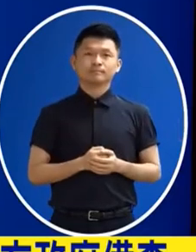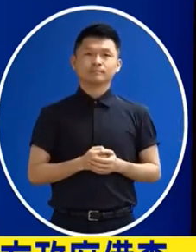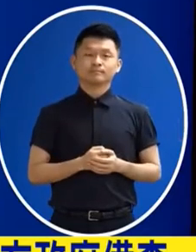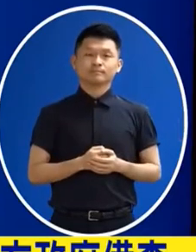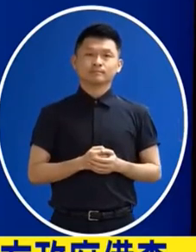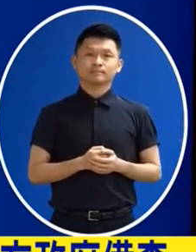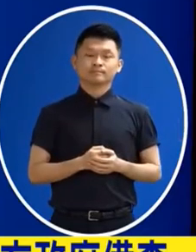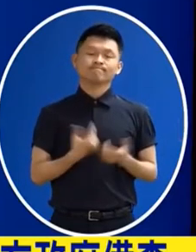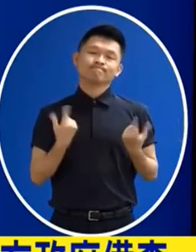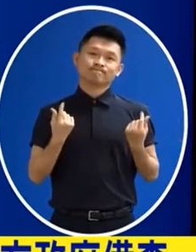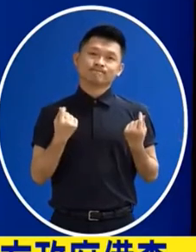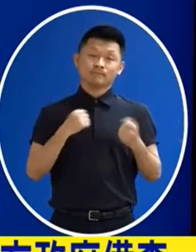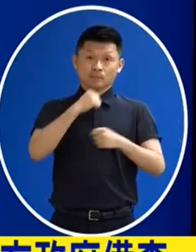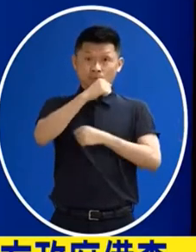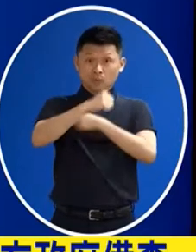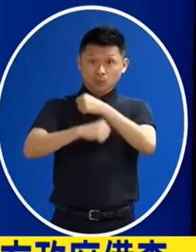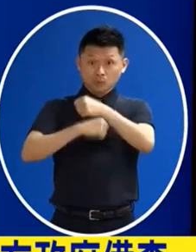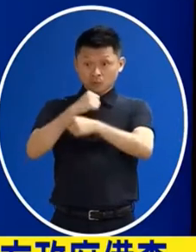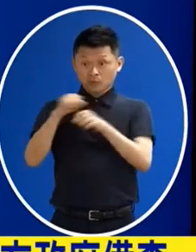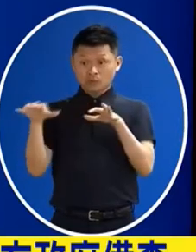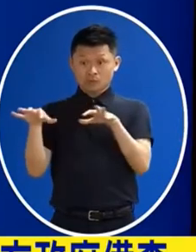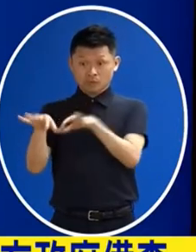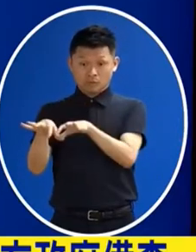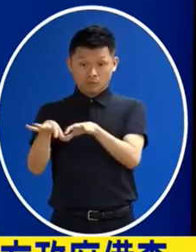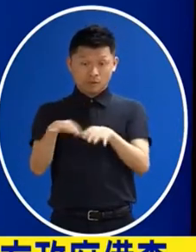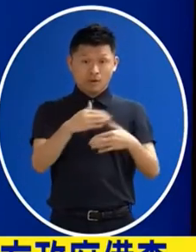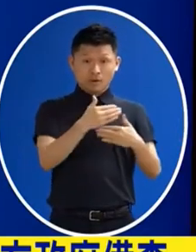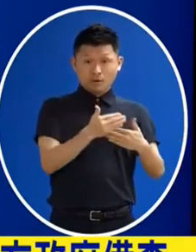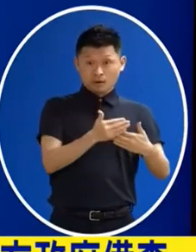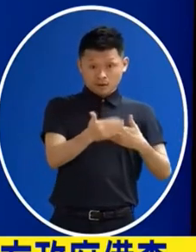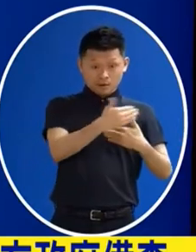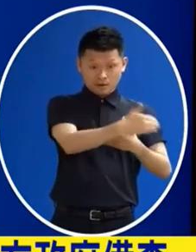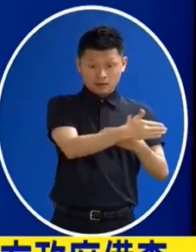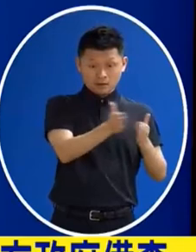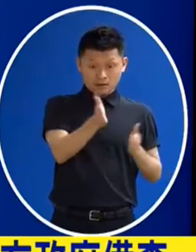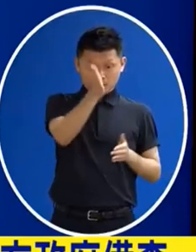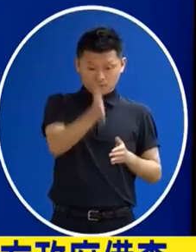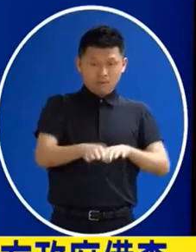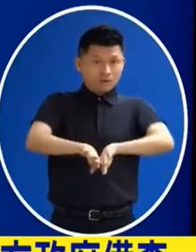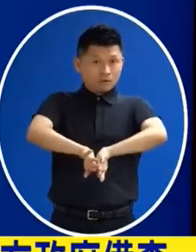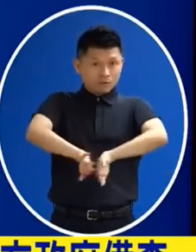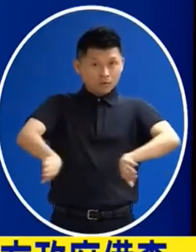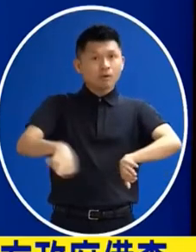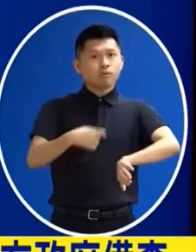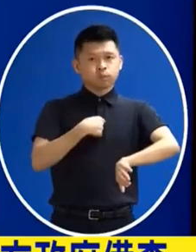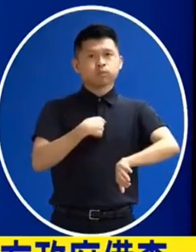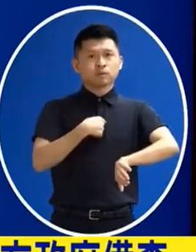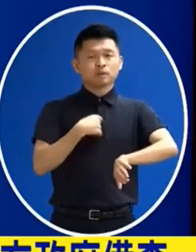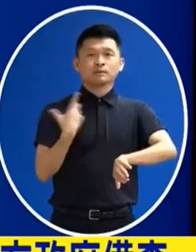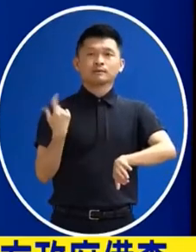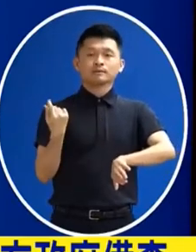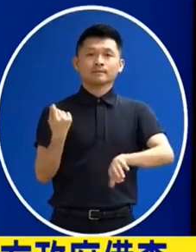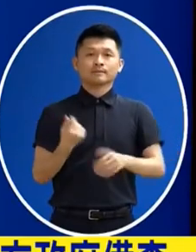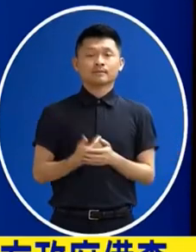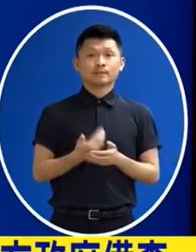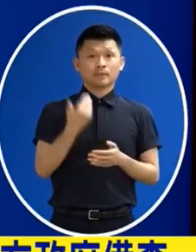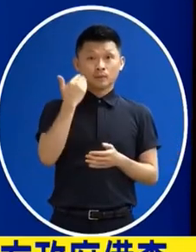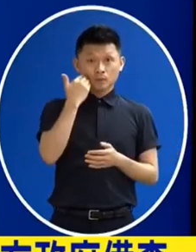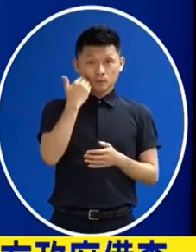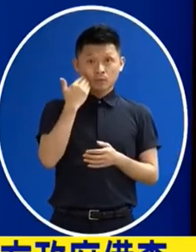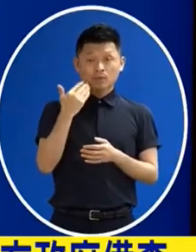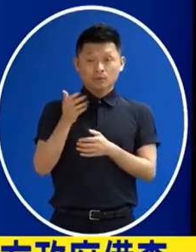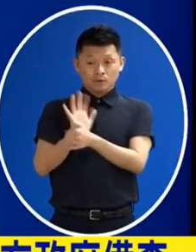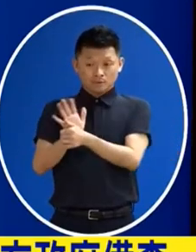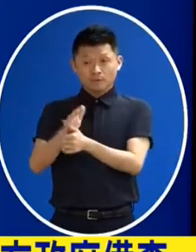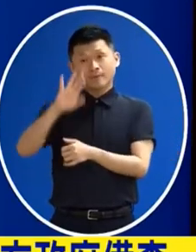上是还是必须跟活动空间有做所区隔哈，来作为万一有服务对象或者是工作人